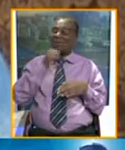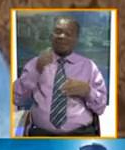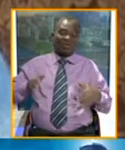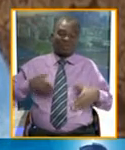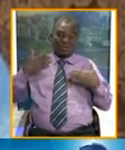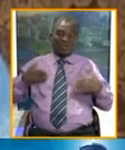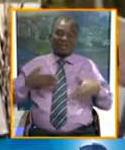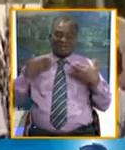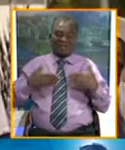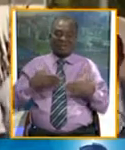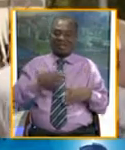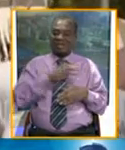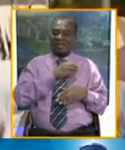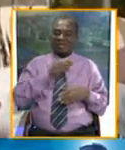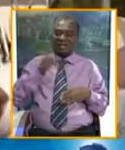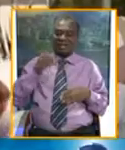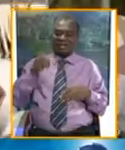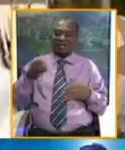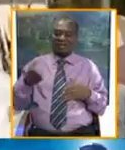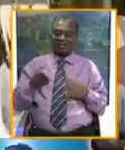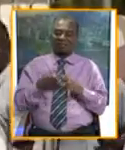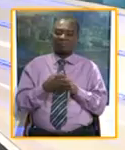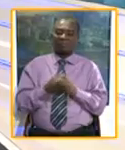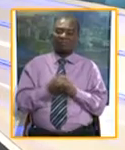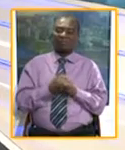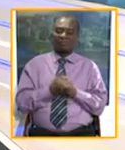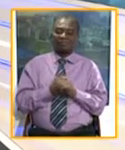des corps constitués et des forces armées.